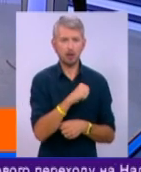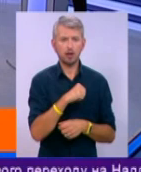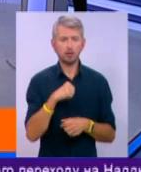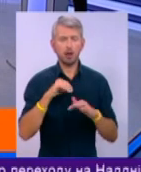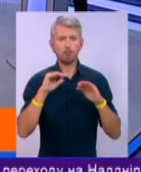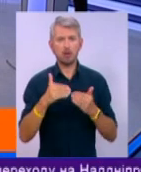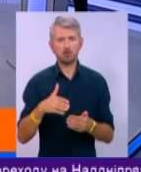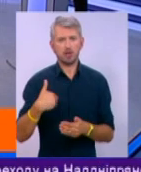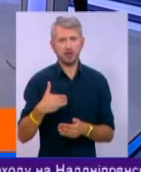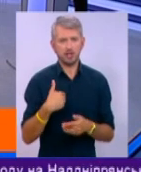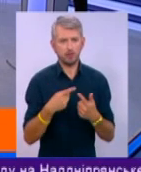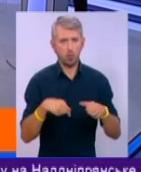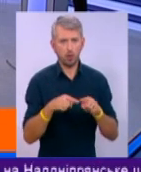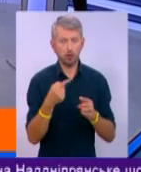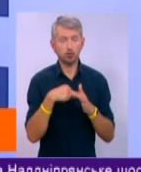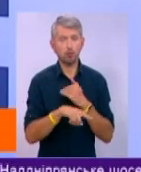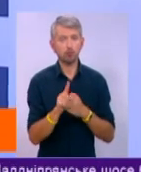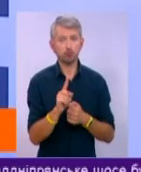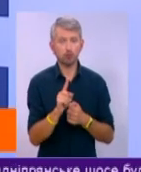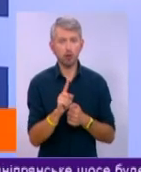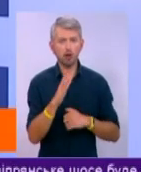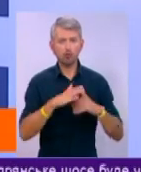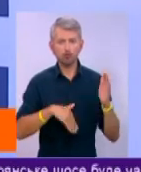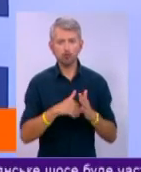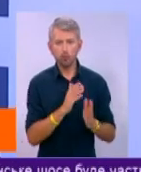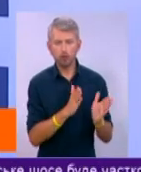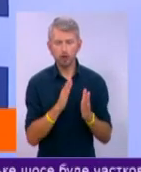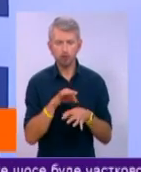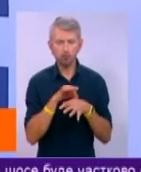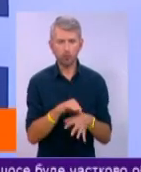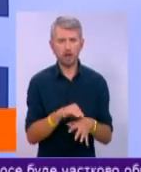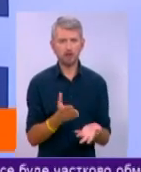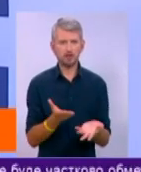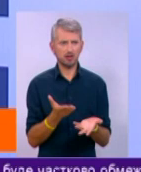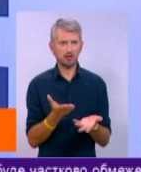найменш ефективний орган. Тому що в ручному режимі провести там